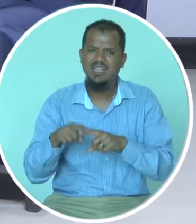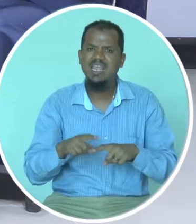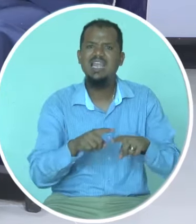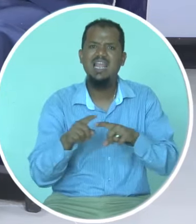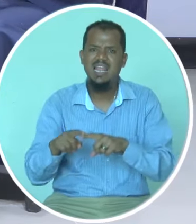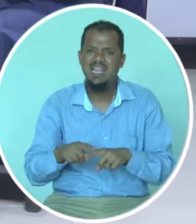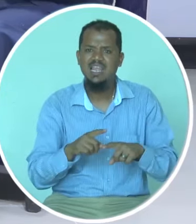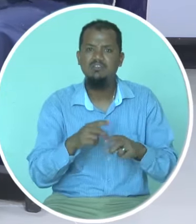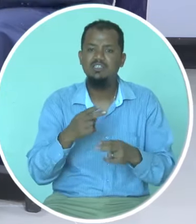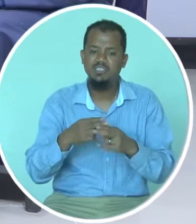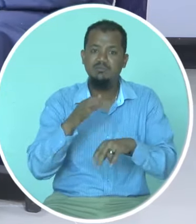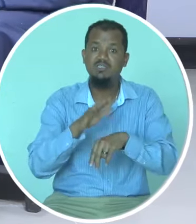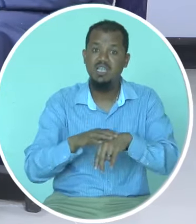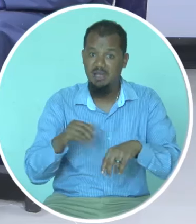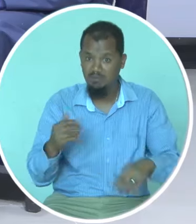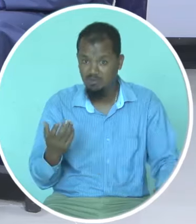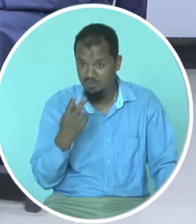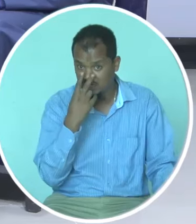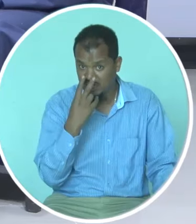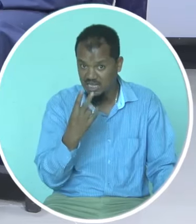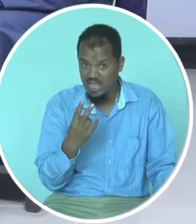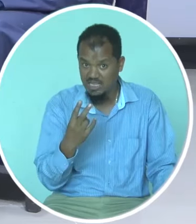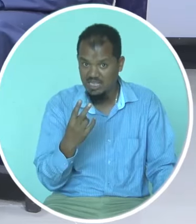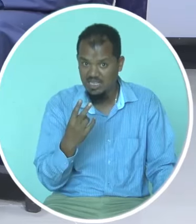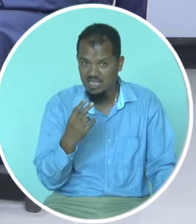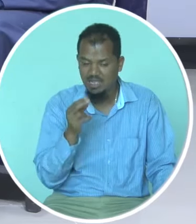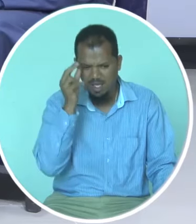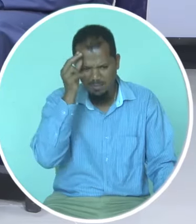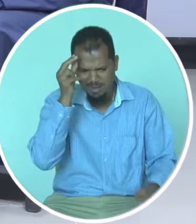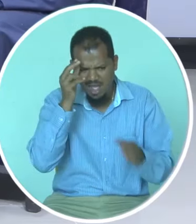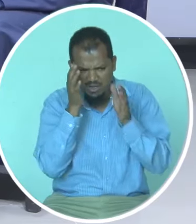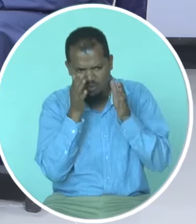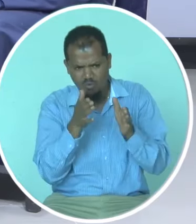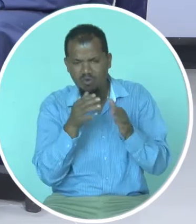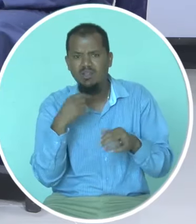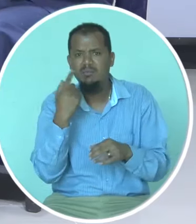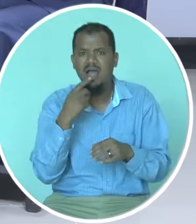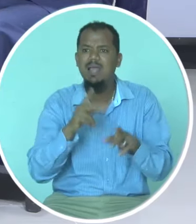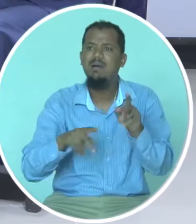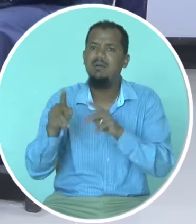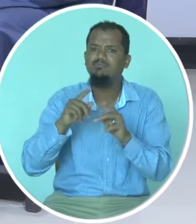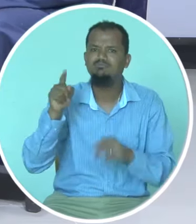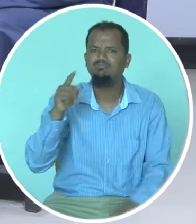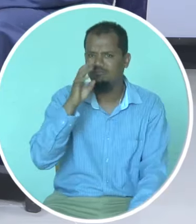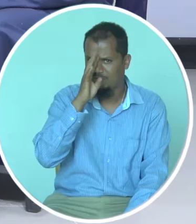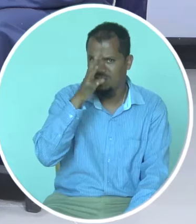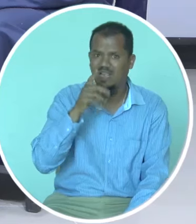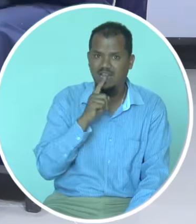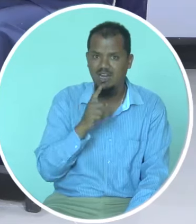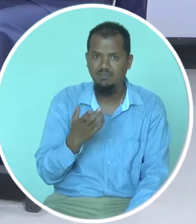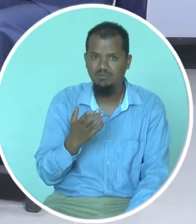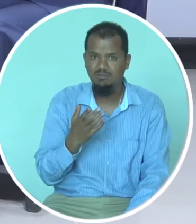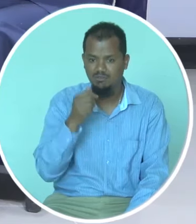የተለያዩ ሲያሚዎች ያየን እንደሆነ ባህል ተኮር ናቸው የዛው የማህበረሰቡ ፈጠራ ናቸው ማለት